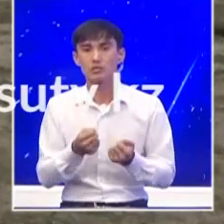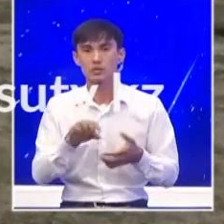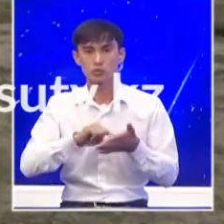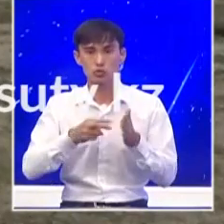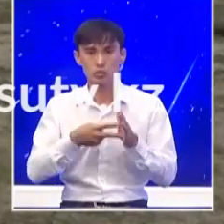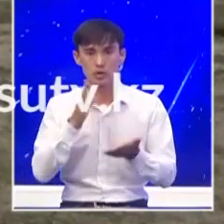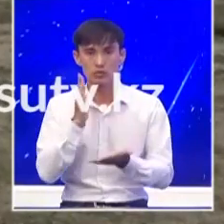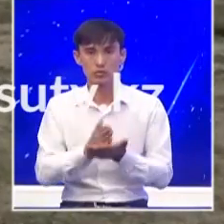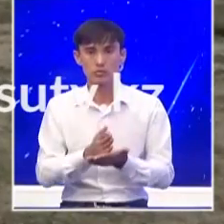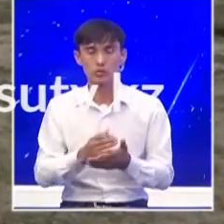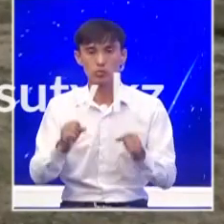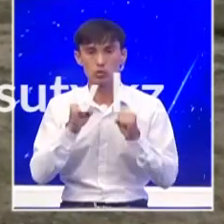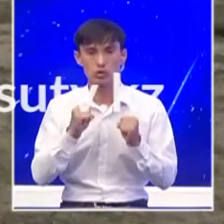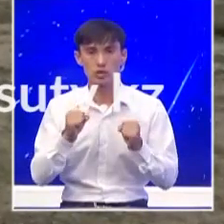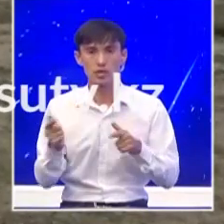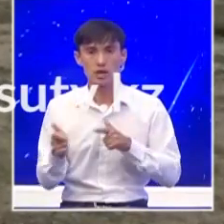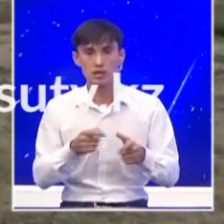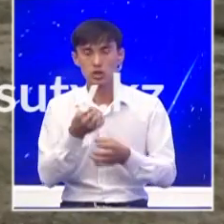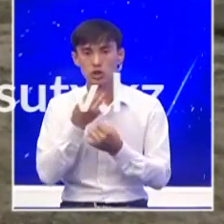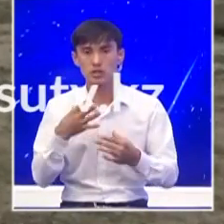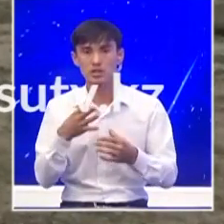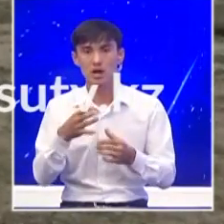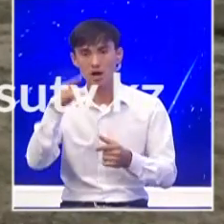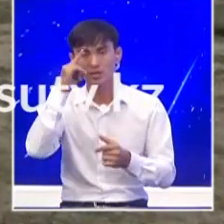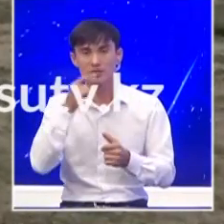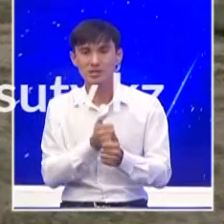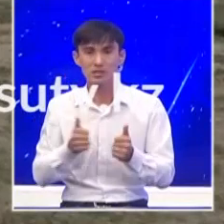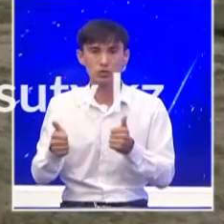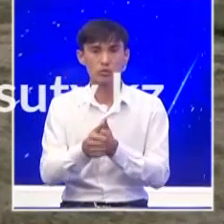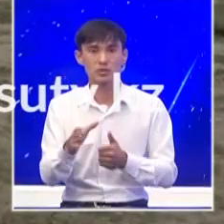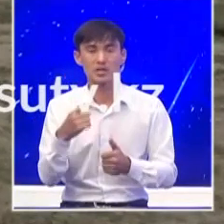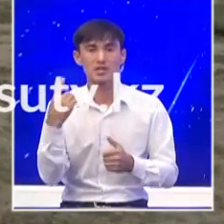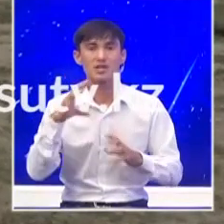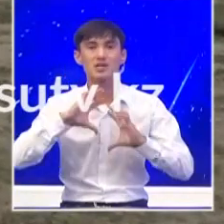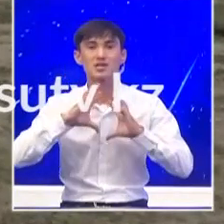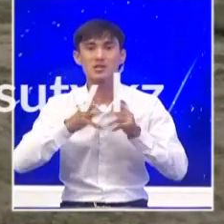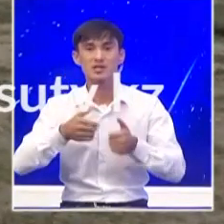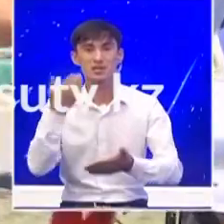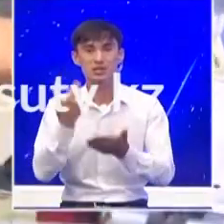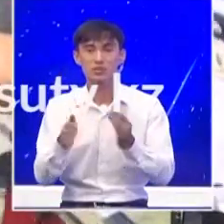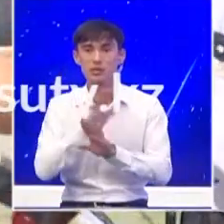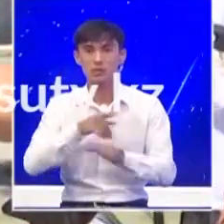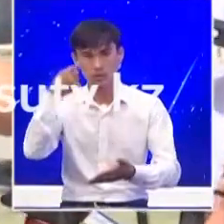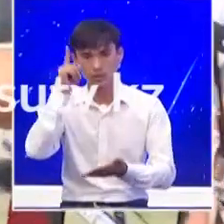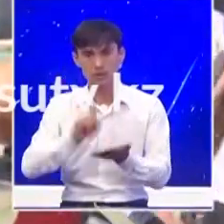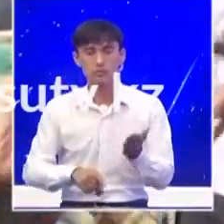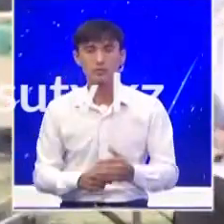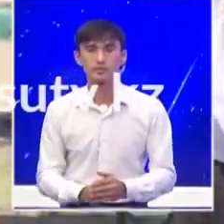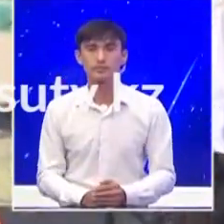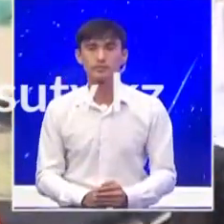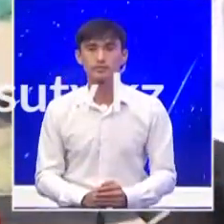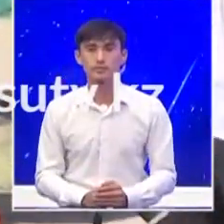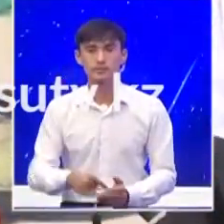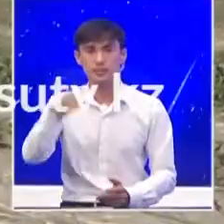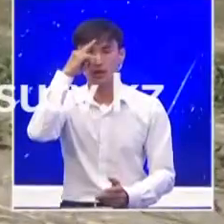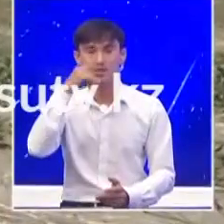өте жақсы. Олар Қазақстан жастар ойынында топ жарды. Енді ел біріншілігінде білгенінен жаңылмайды деп сенеміз. Қазақстан біріншілігі